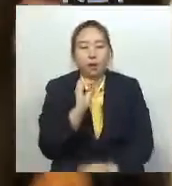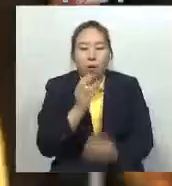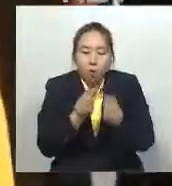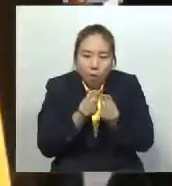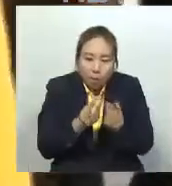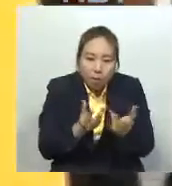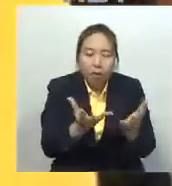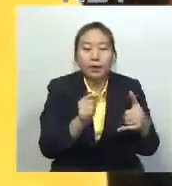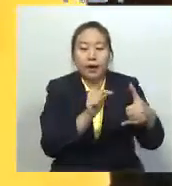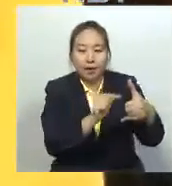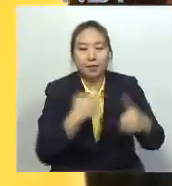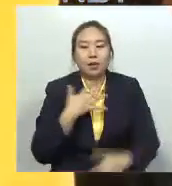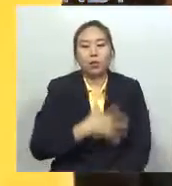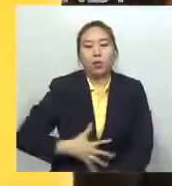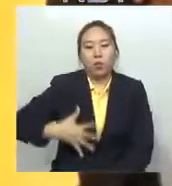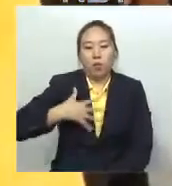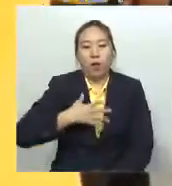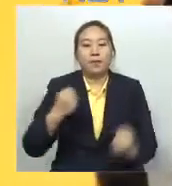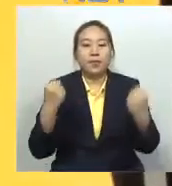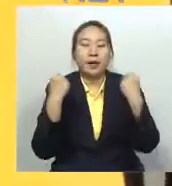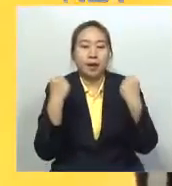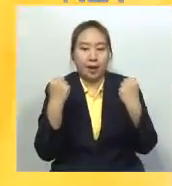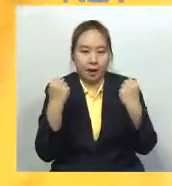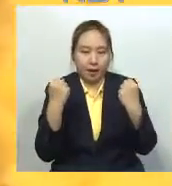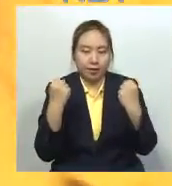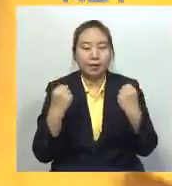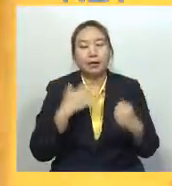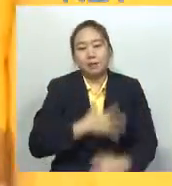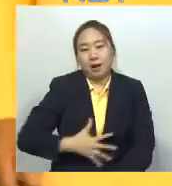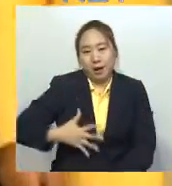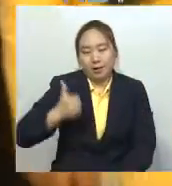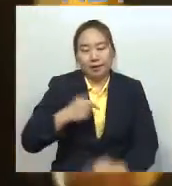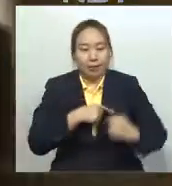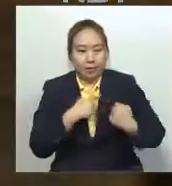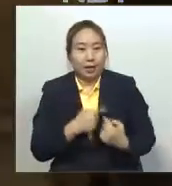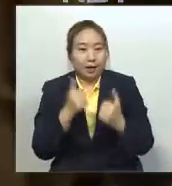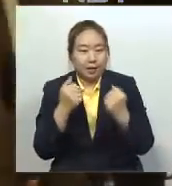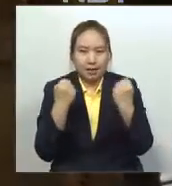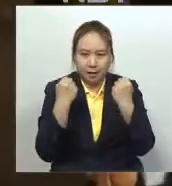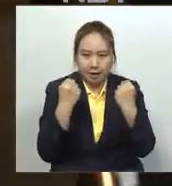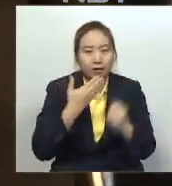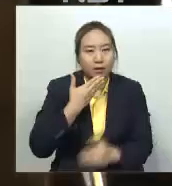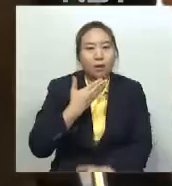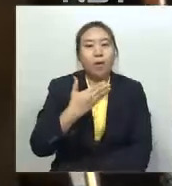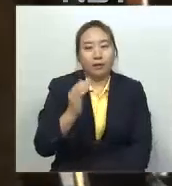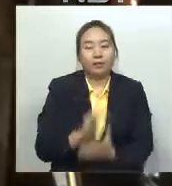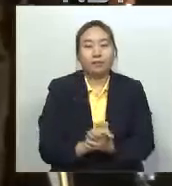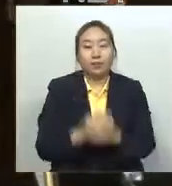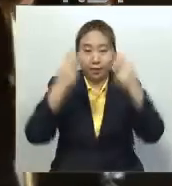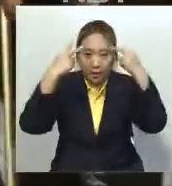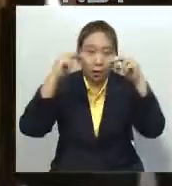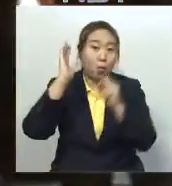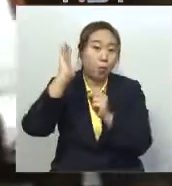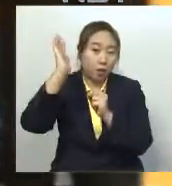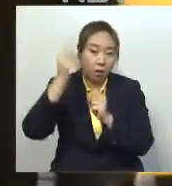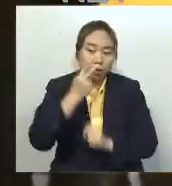ำนวยพรให้พลเอกเปรมมีสุขภาพร่างกายที่แข็งแรงมีกำลังกายกำลังใจที่เข้มแข็งตลอดไปเราไปฟังเสียงท่านนาย